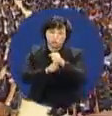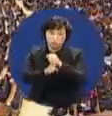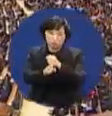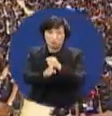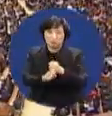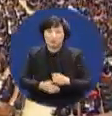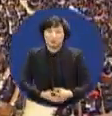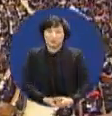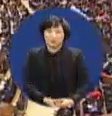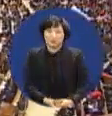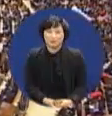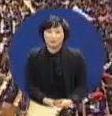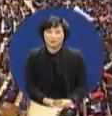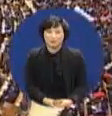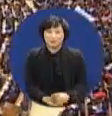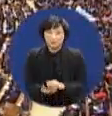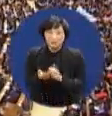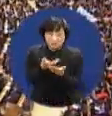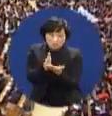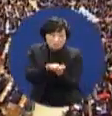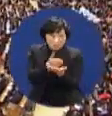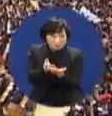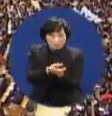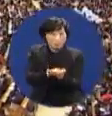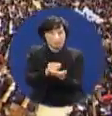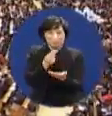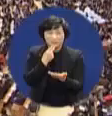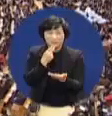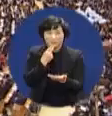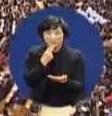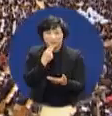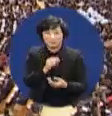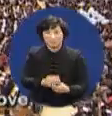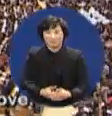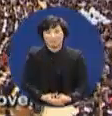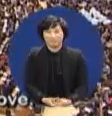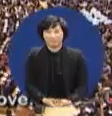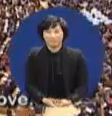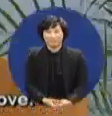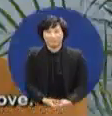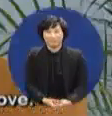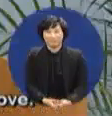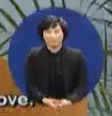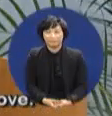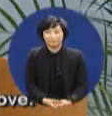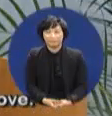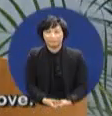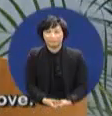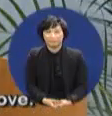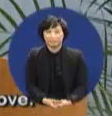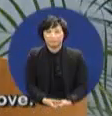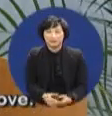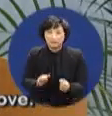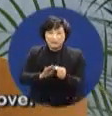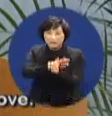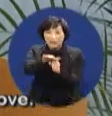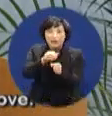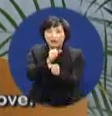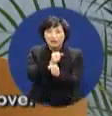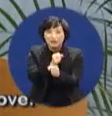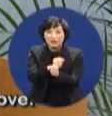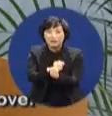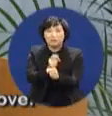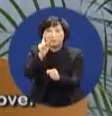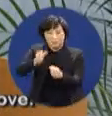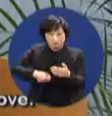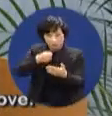진리이시기 때문에 변덕이 없으시고 한 번 사랑하기로 작정하면